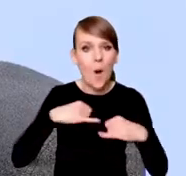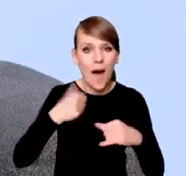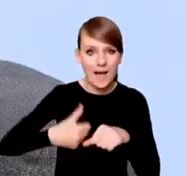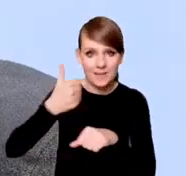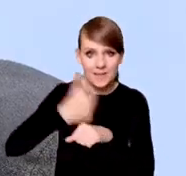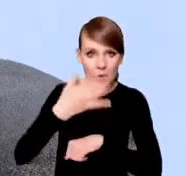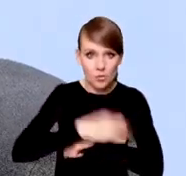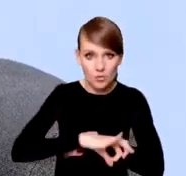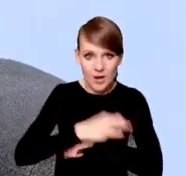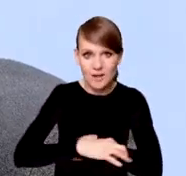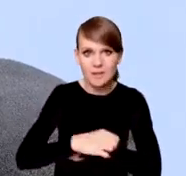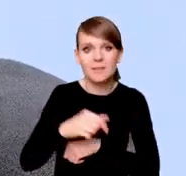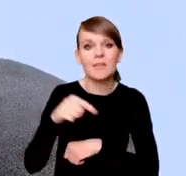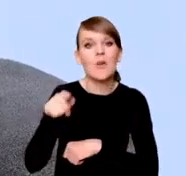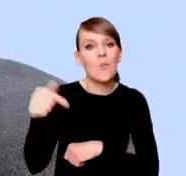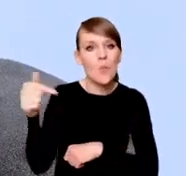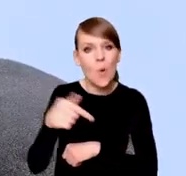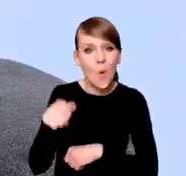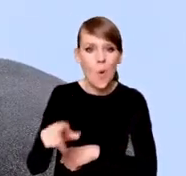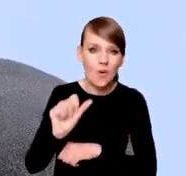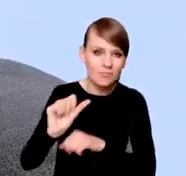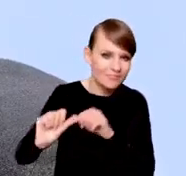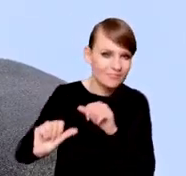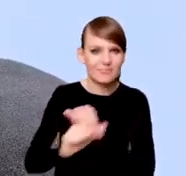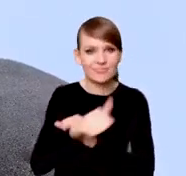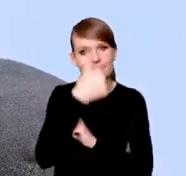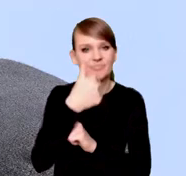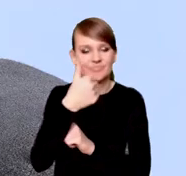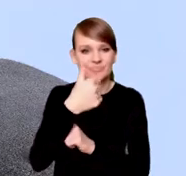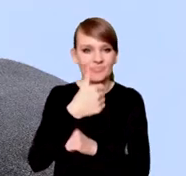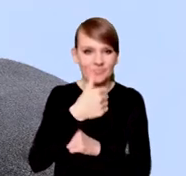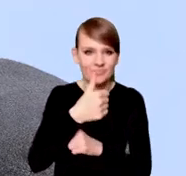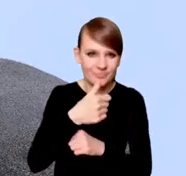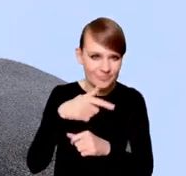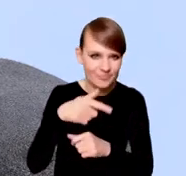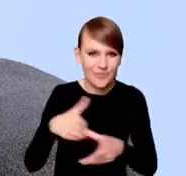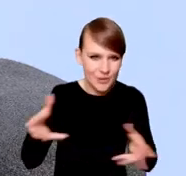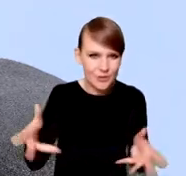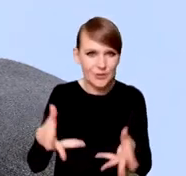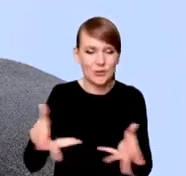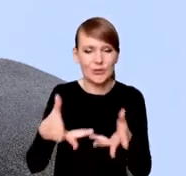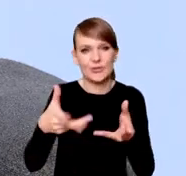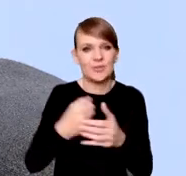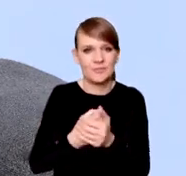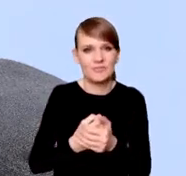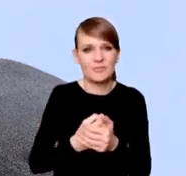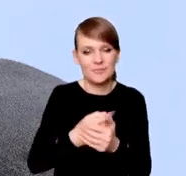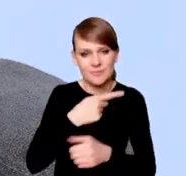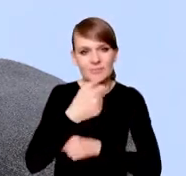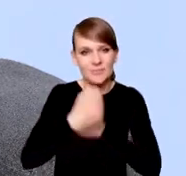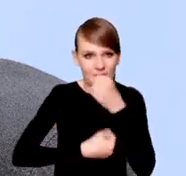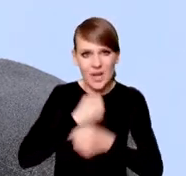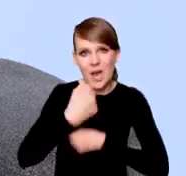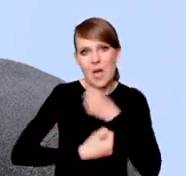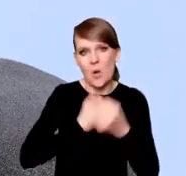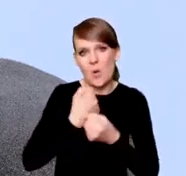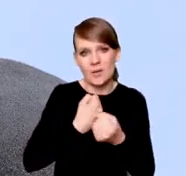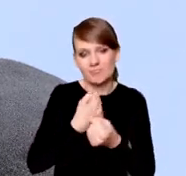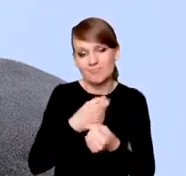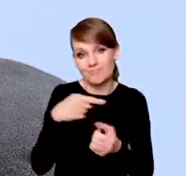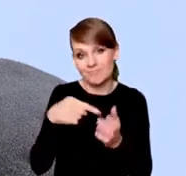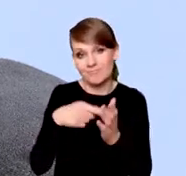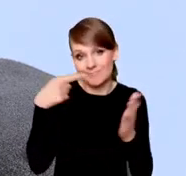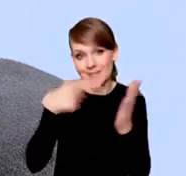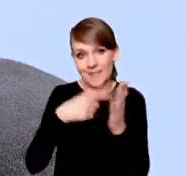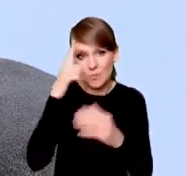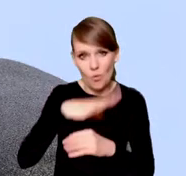taką lokomotywą, która daje rozpęd w kierunku właśnie społecznej odpowiedzialności.